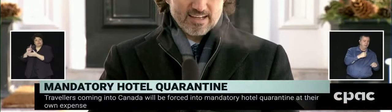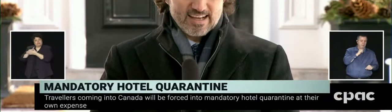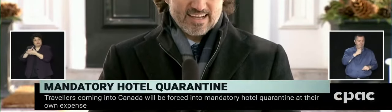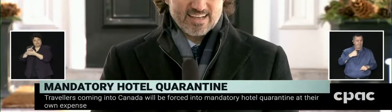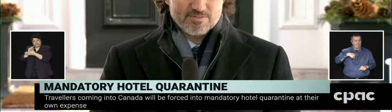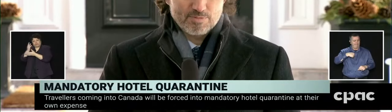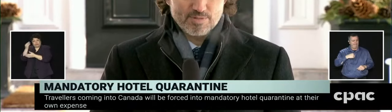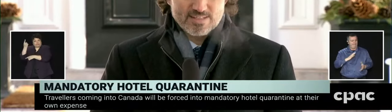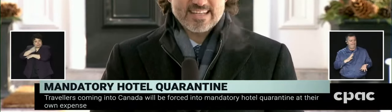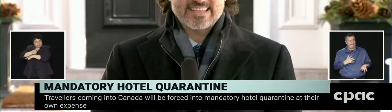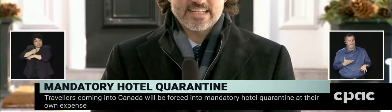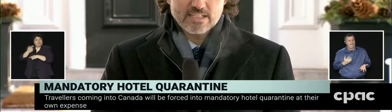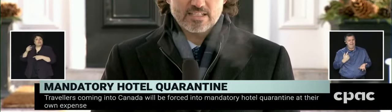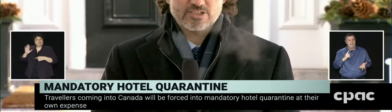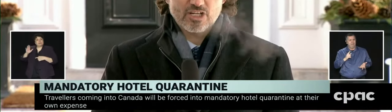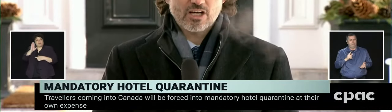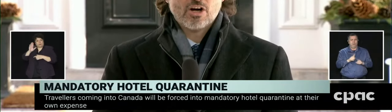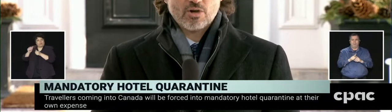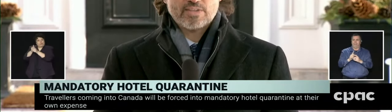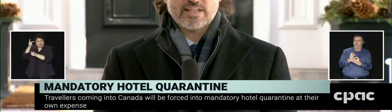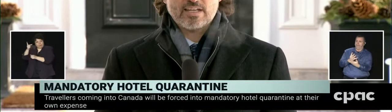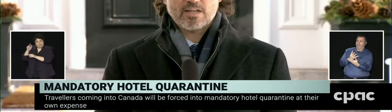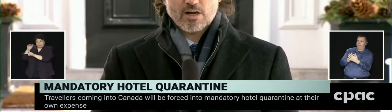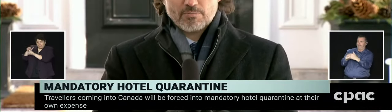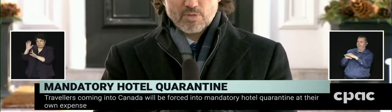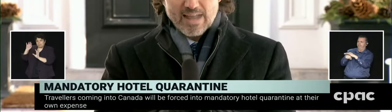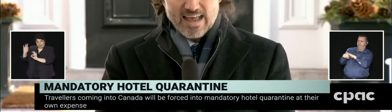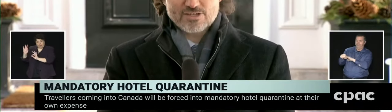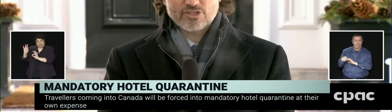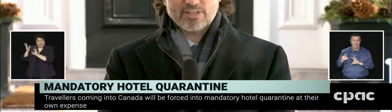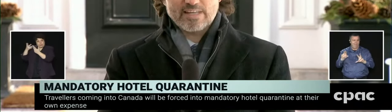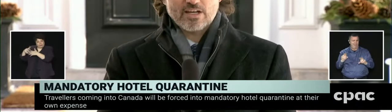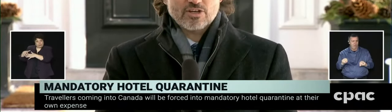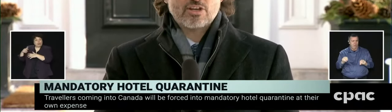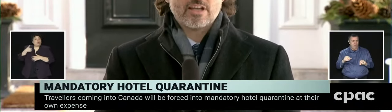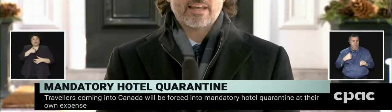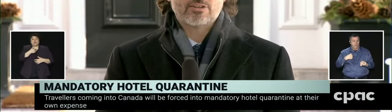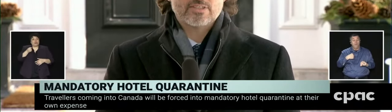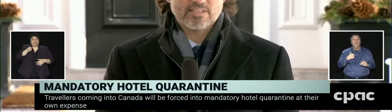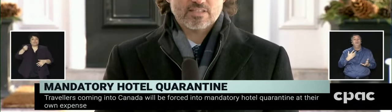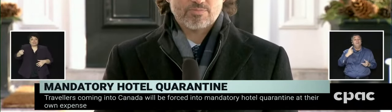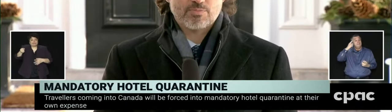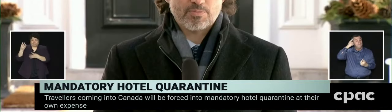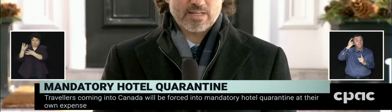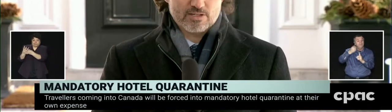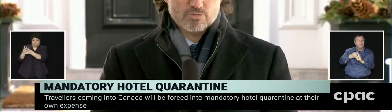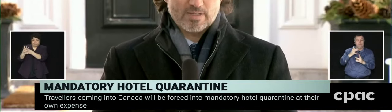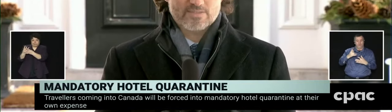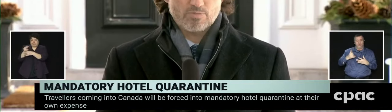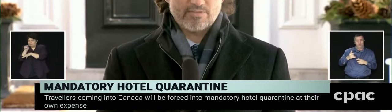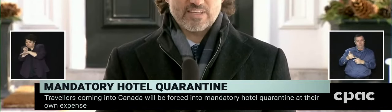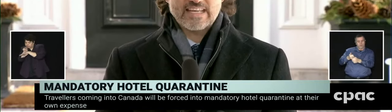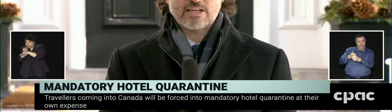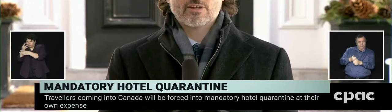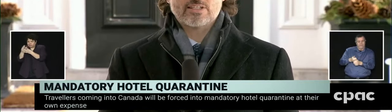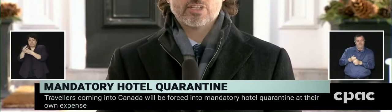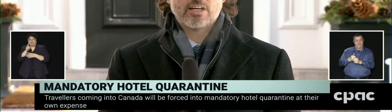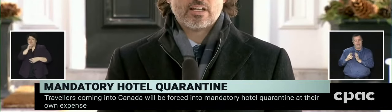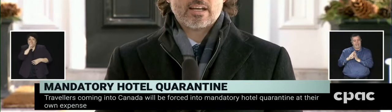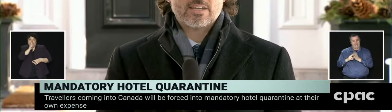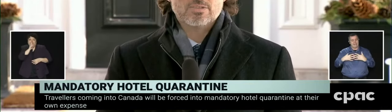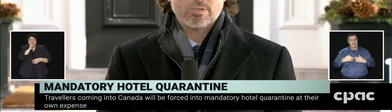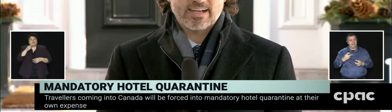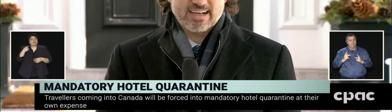pour détenir les gens, on est là pour assurer que les règles de santé publique soient suivies et que les